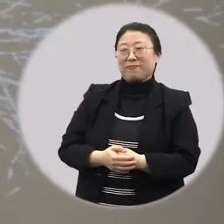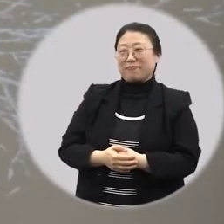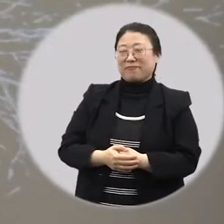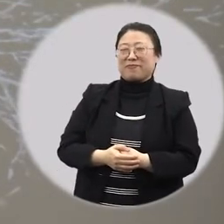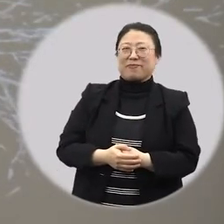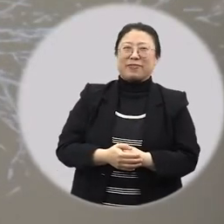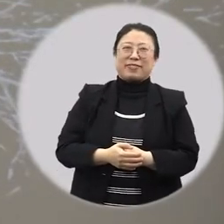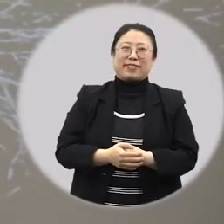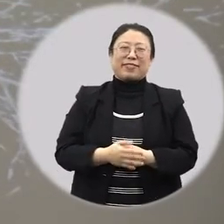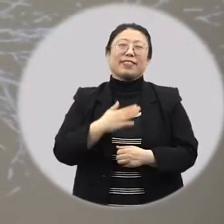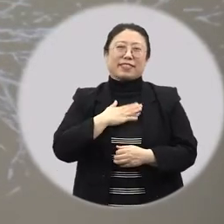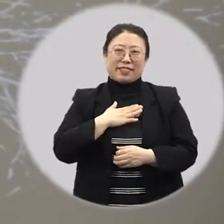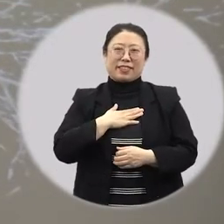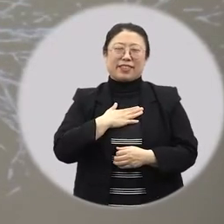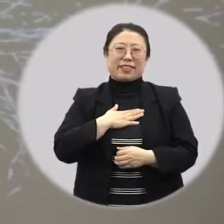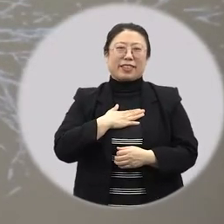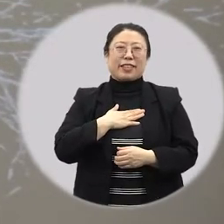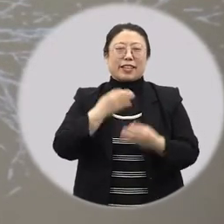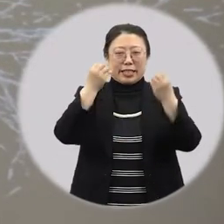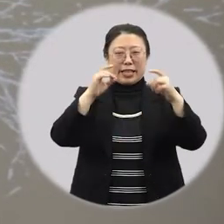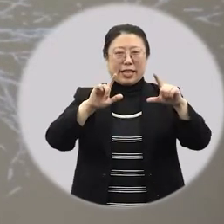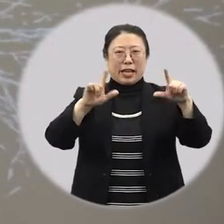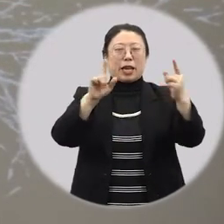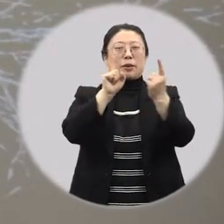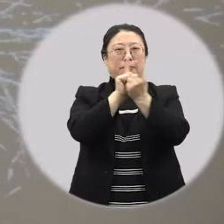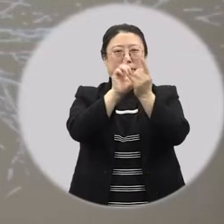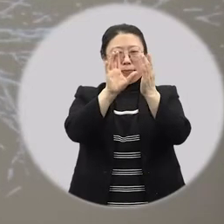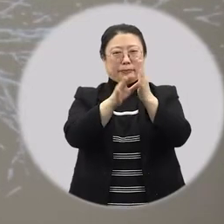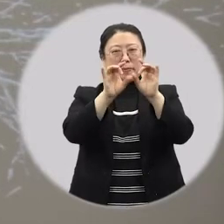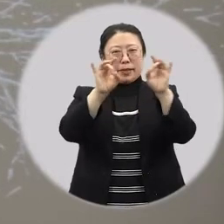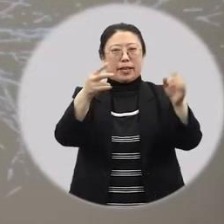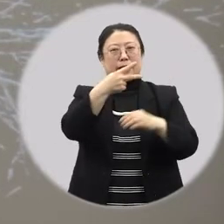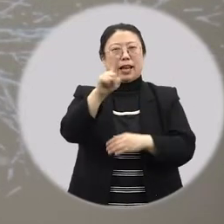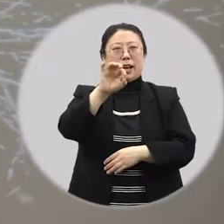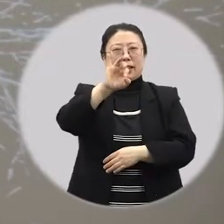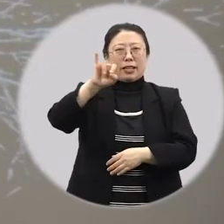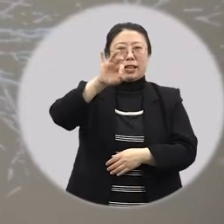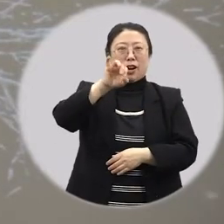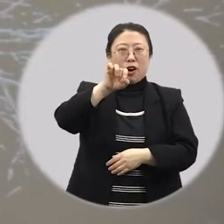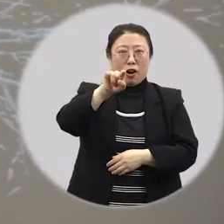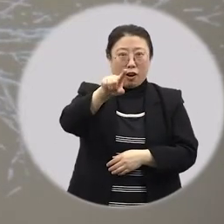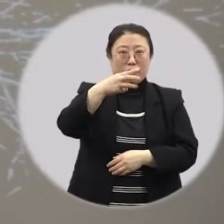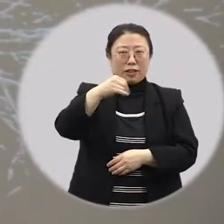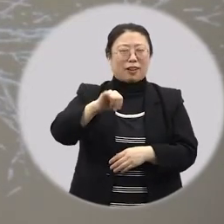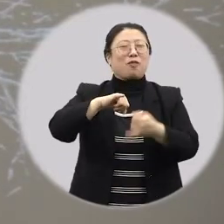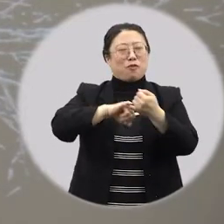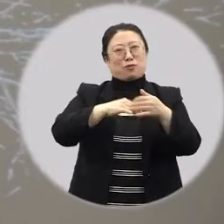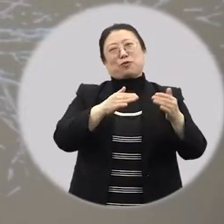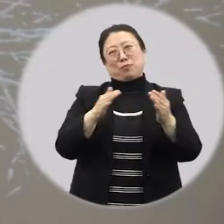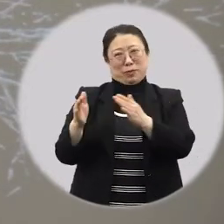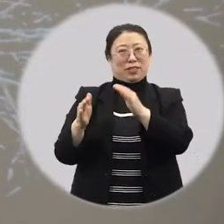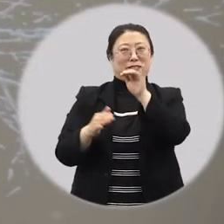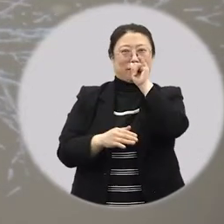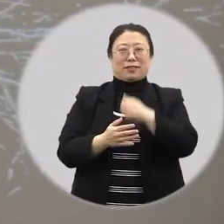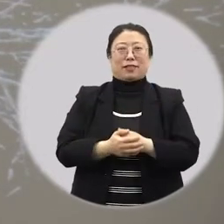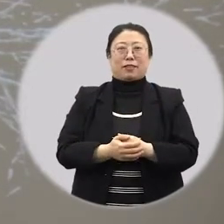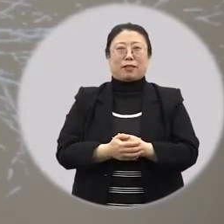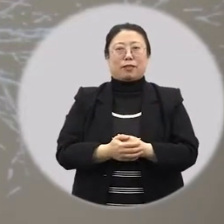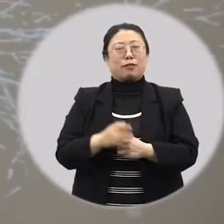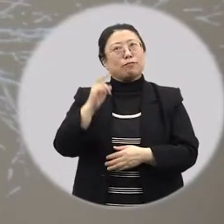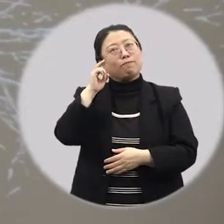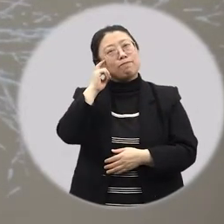그렇군요 선생님도 새해를 맞이할 때마다 다이어리를 꼭 준비해요 생각해보면